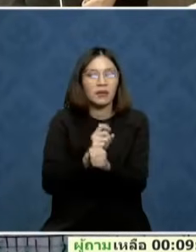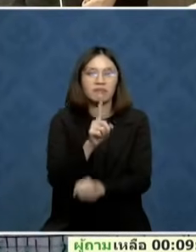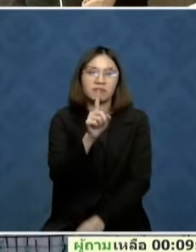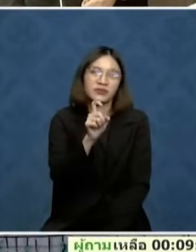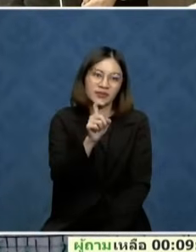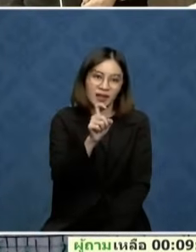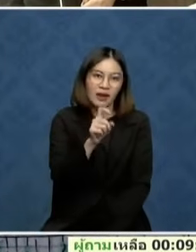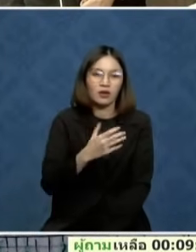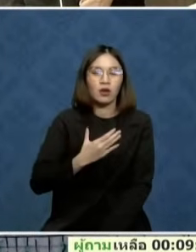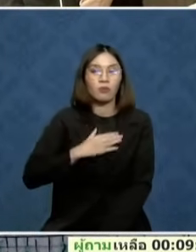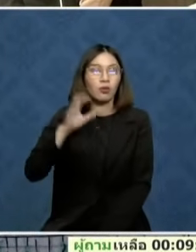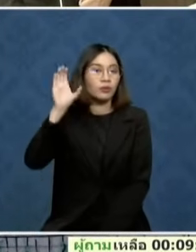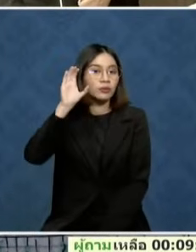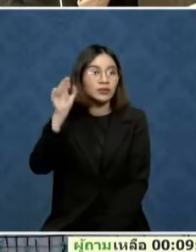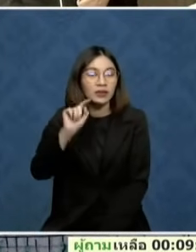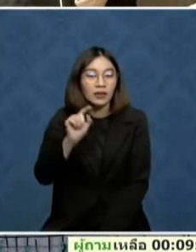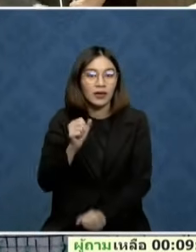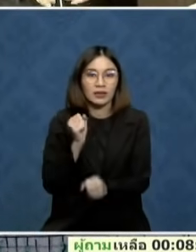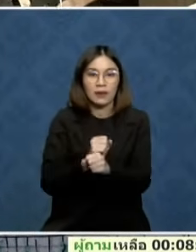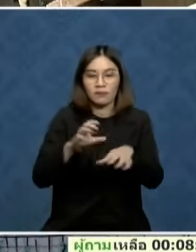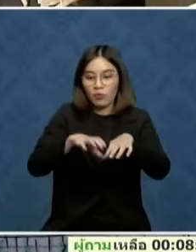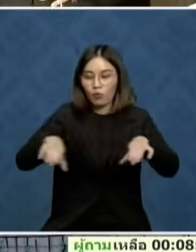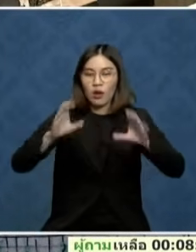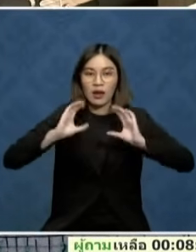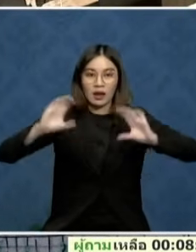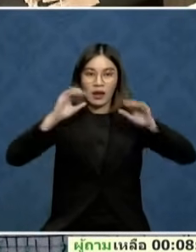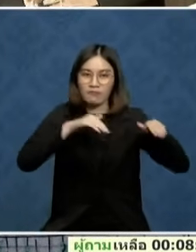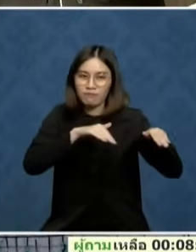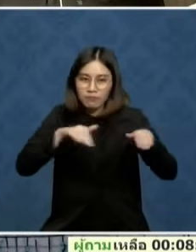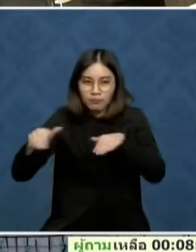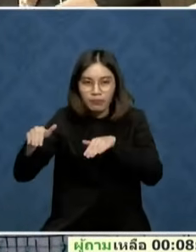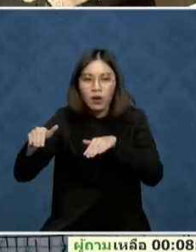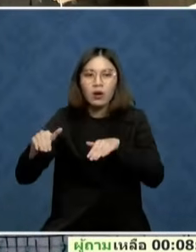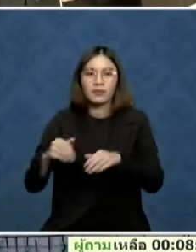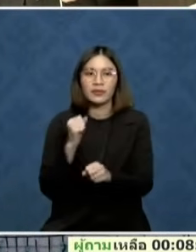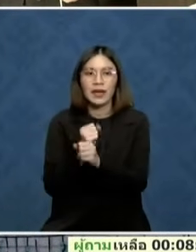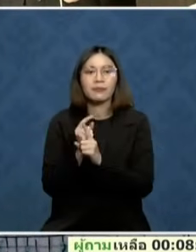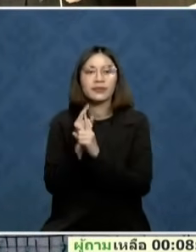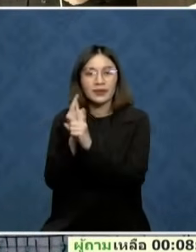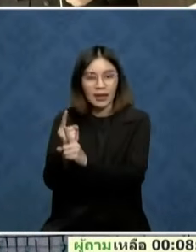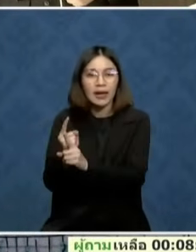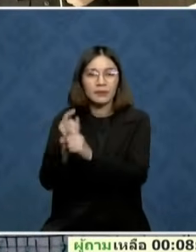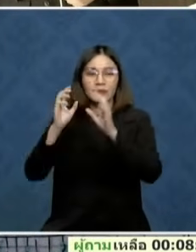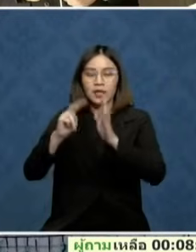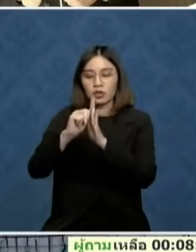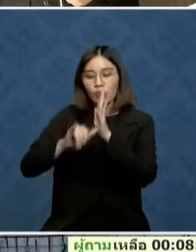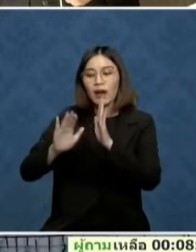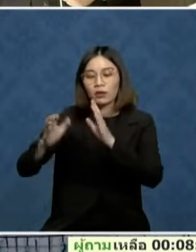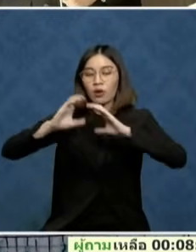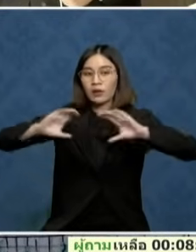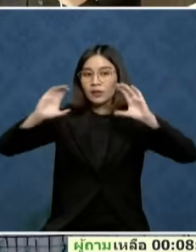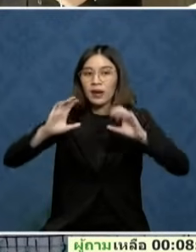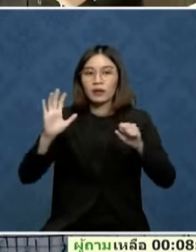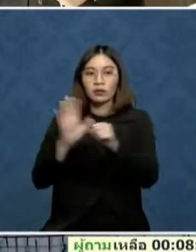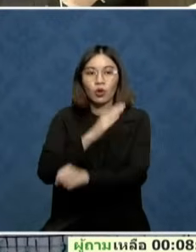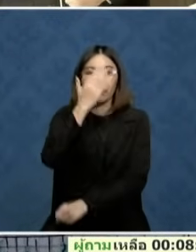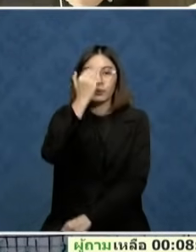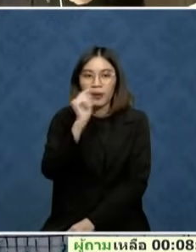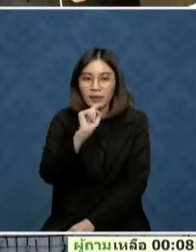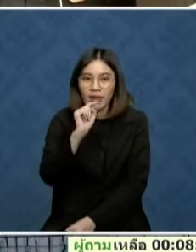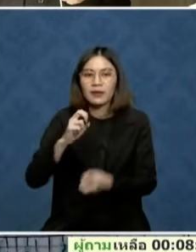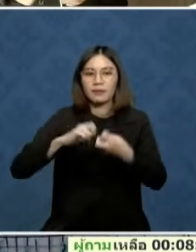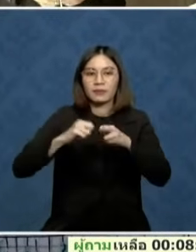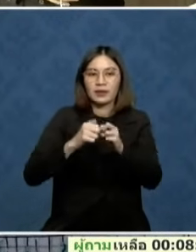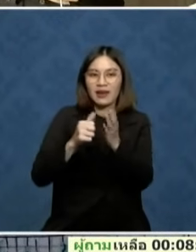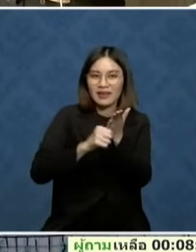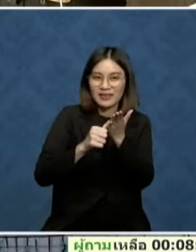ได้ผมเชื่อนะครับว่าหน่วยงานของรัฐพร้อมที่จะสนองนโยบายของรัฐบาลอย่างเต็มที่เพื่อแ